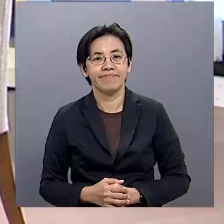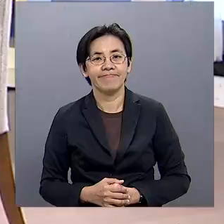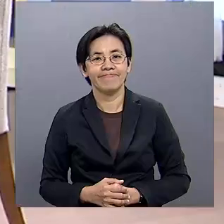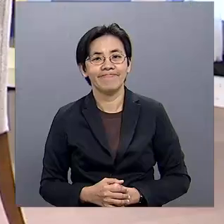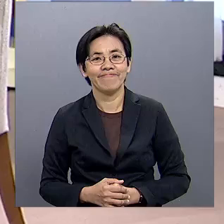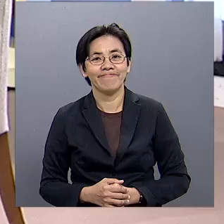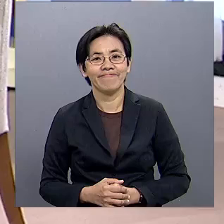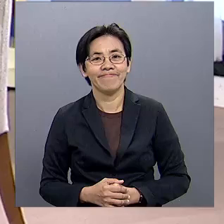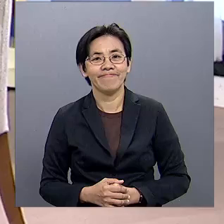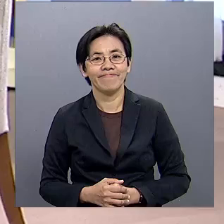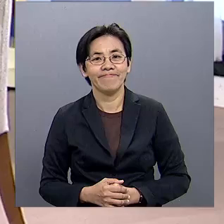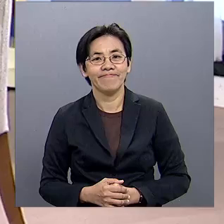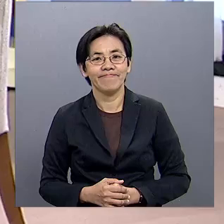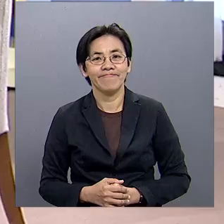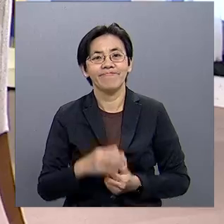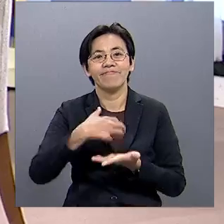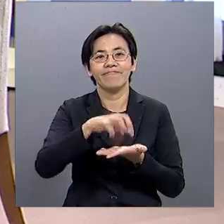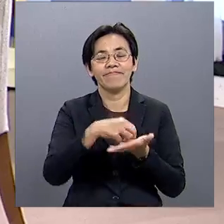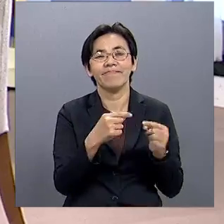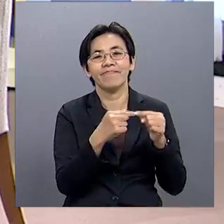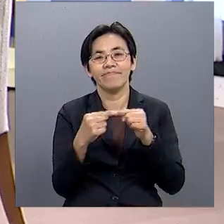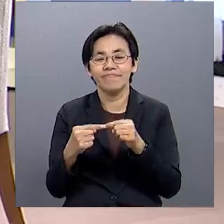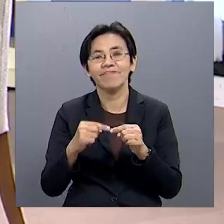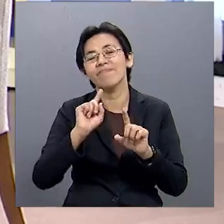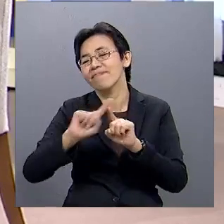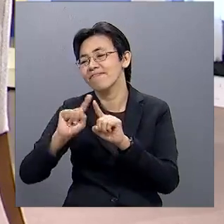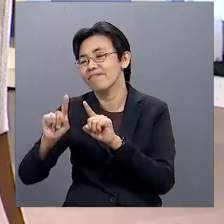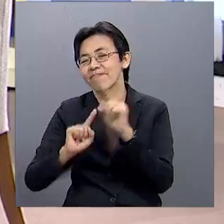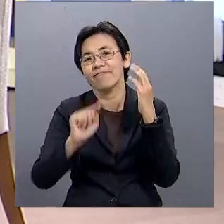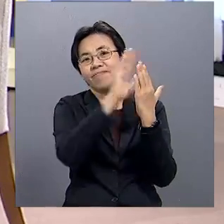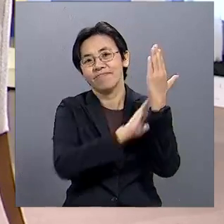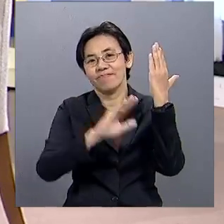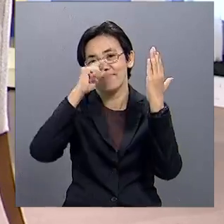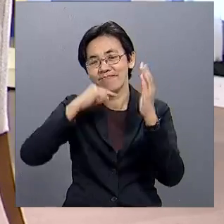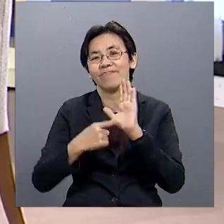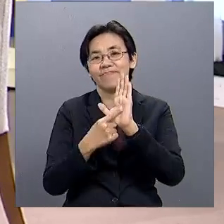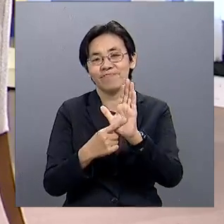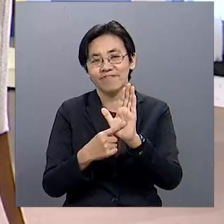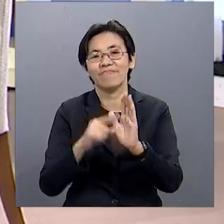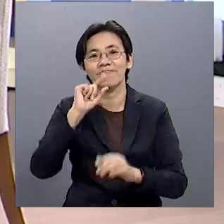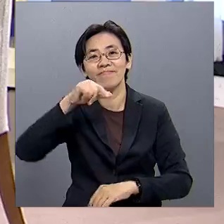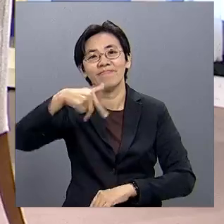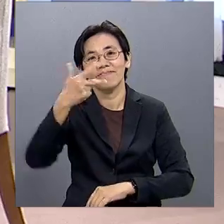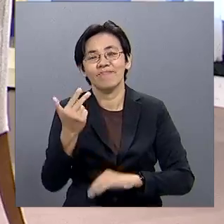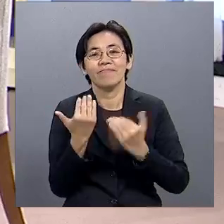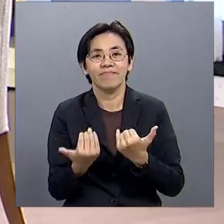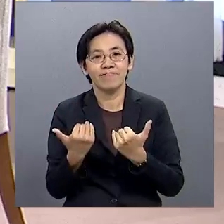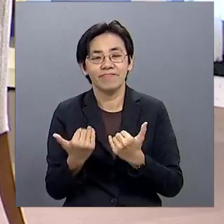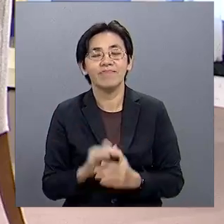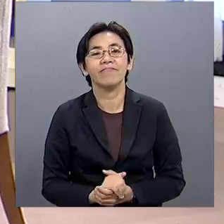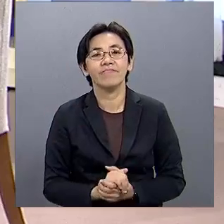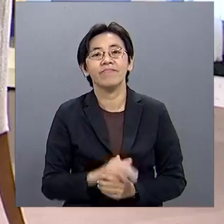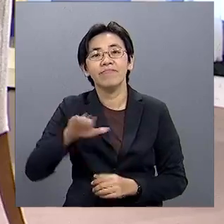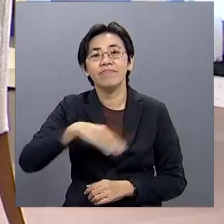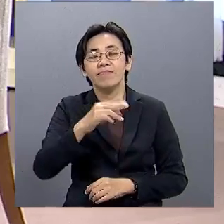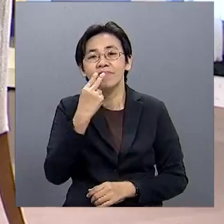กลับมาติดตามช่วงสีสันวาไรตี้หลากหลายเรื่องราวทั่วไทยพร้อมเสิร์ฟให้คุณผู้ชมผ่านหน้าจอไทย PBS นะครับและเช่นเคยคุณผู้ชมที่ติดตามผ่านทาง